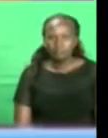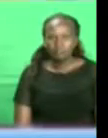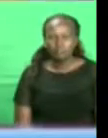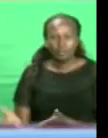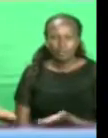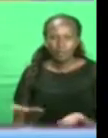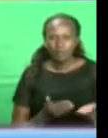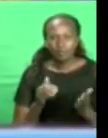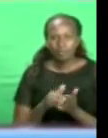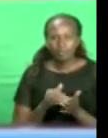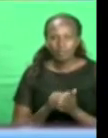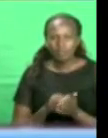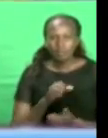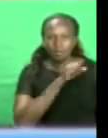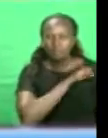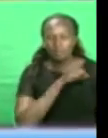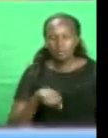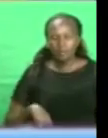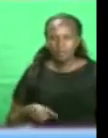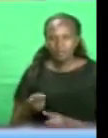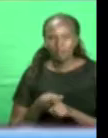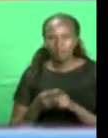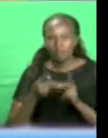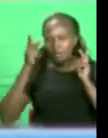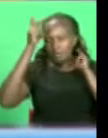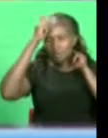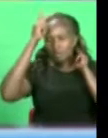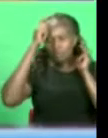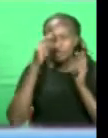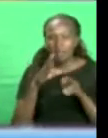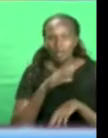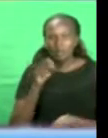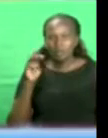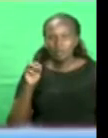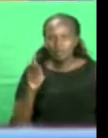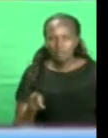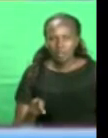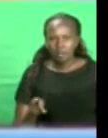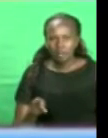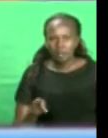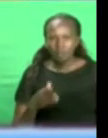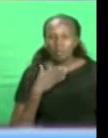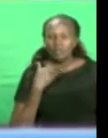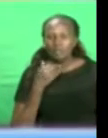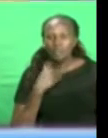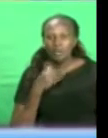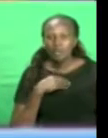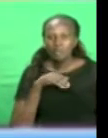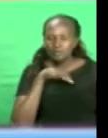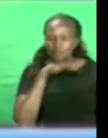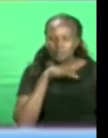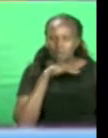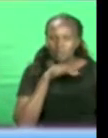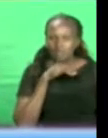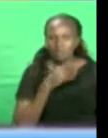Karibu tena. Seneta Kakamega Daktari Bonnie Khalwale na mbunge wa Shinyalu Silvasi Lisamula wamemtaka kinara wa NASA Raila